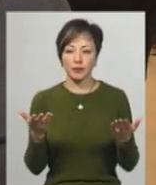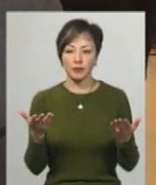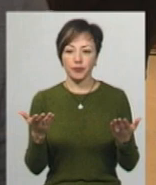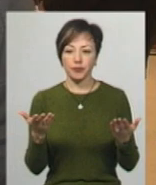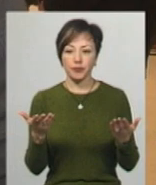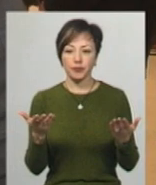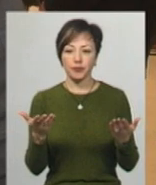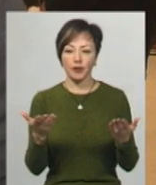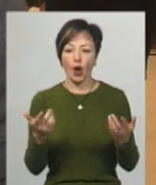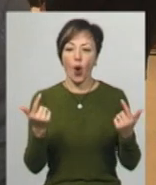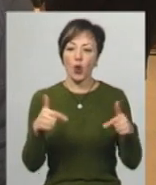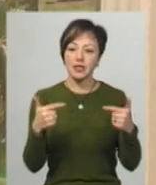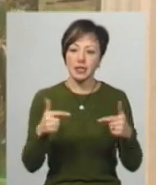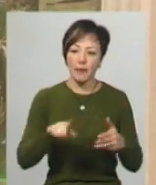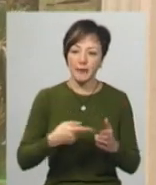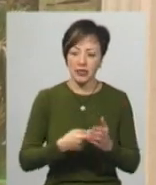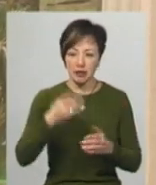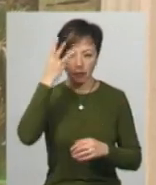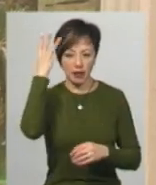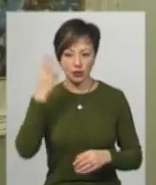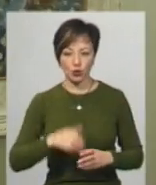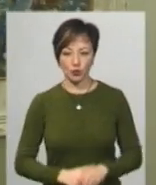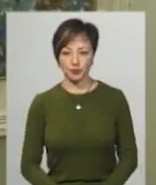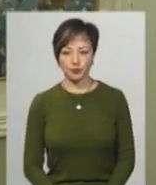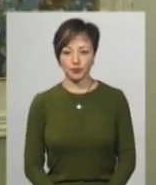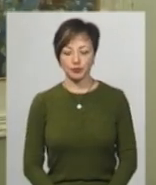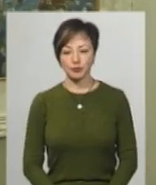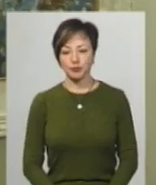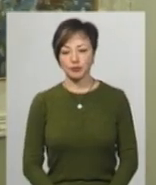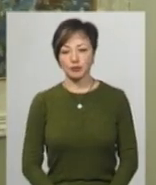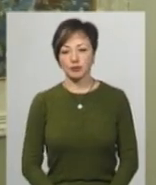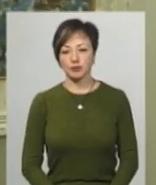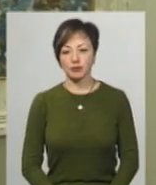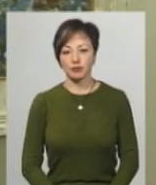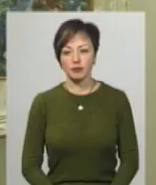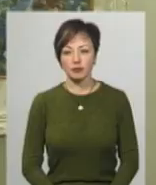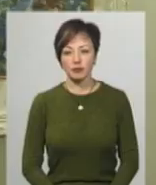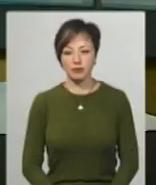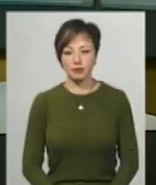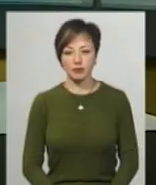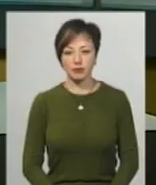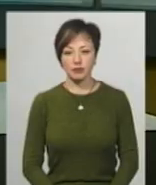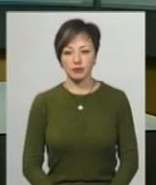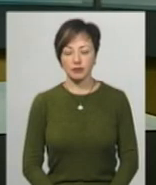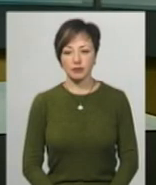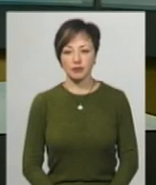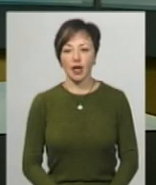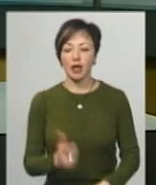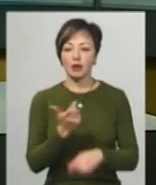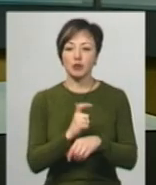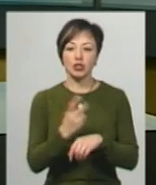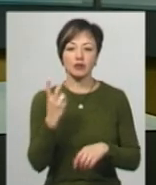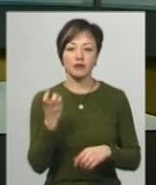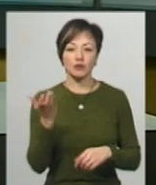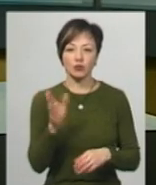скажімо, гостям міста Хмельницького. Тетяна Ворожцова, Іван Мовчан. Новини на Суспільному. Хмельницький. Більше